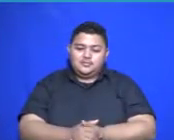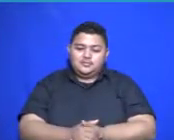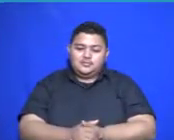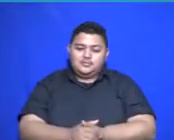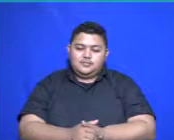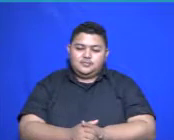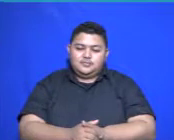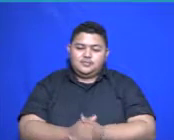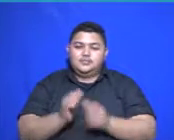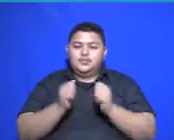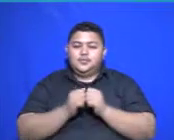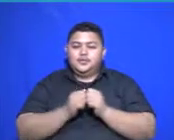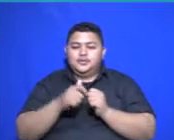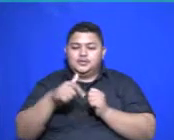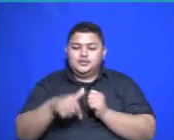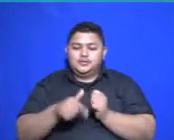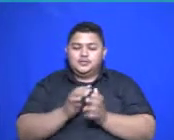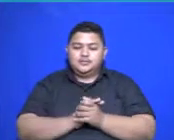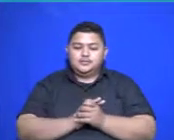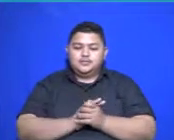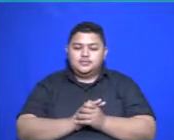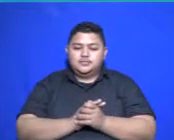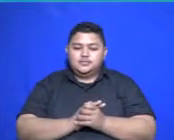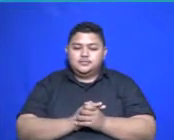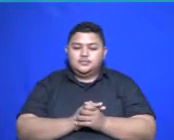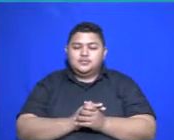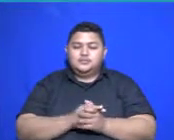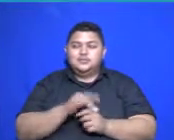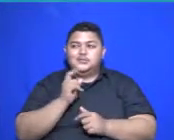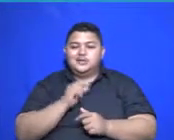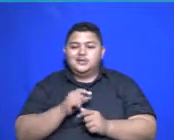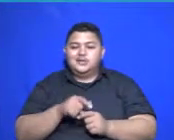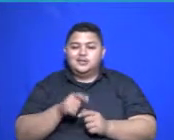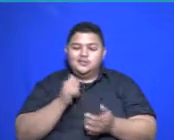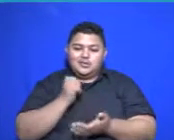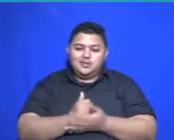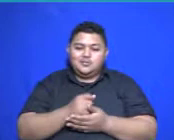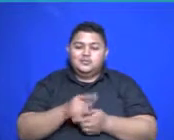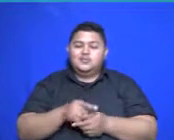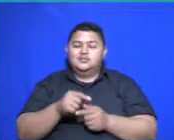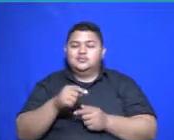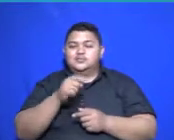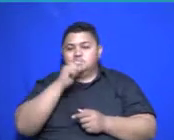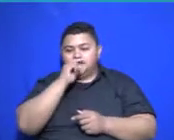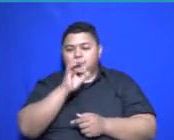Jadi komitmen ini tentunya kita apresiasi betul pada Bapak Presiden